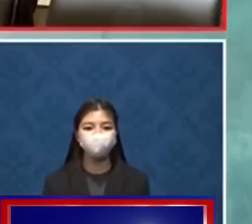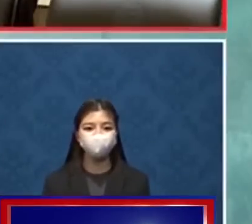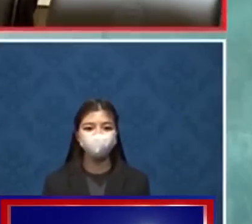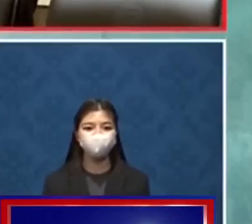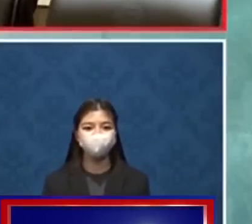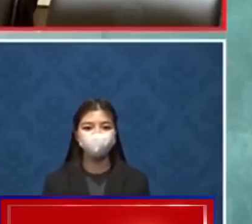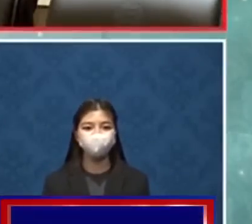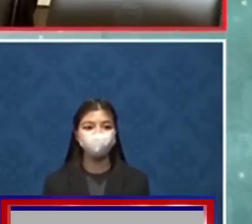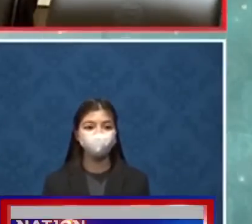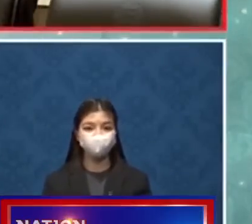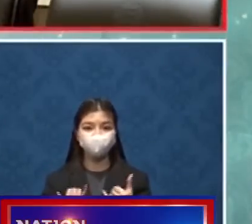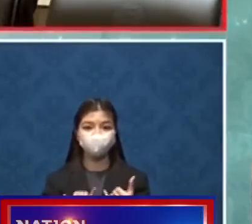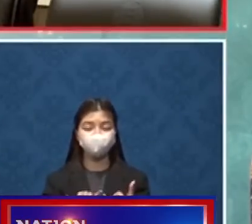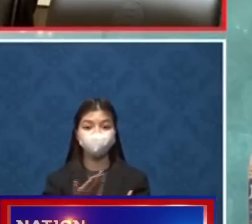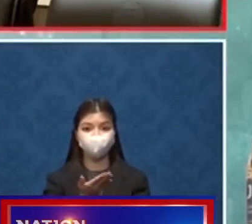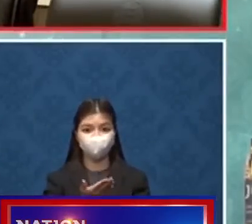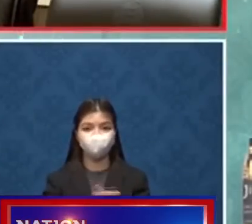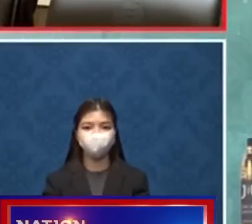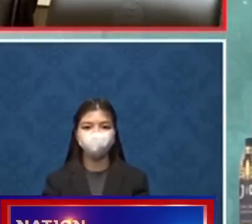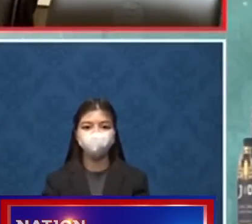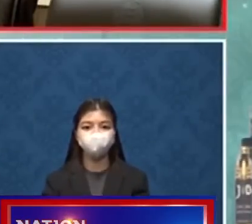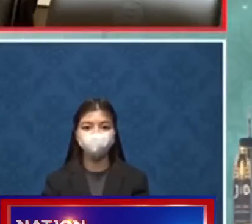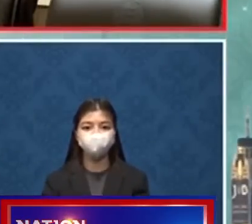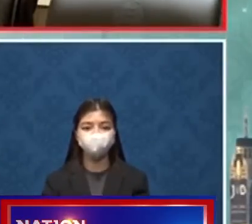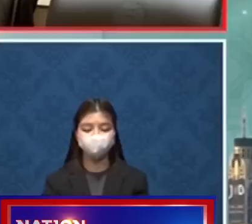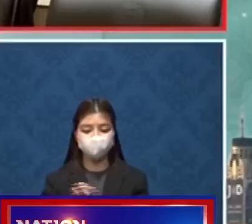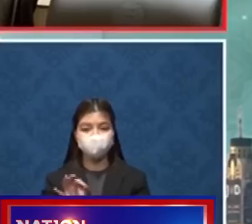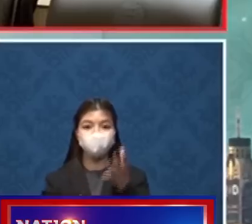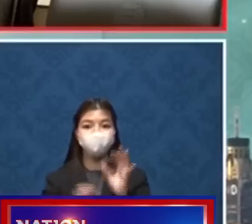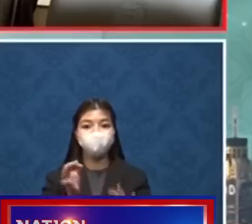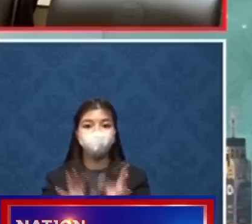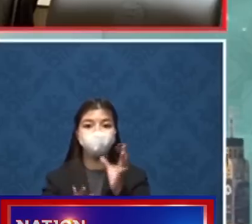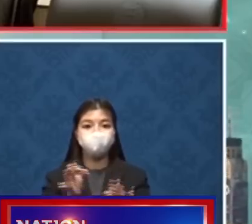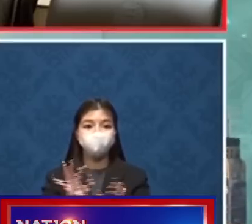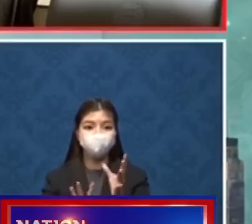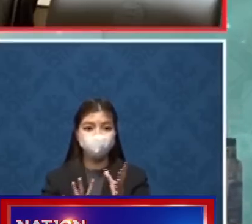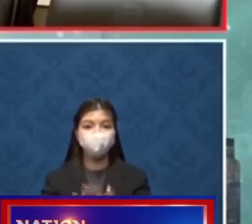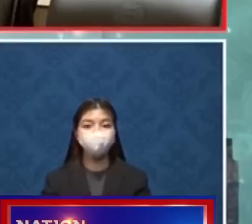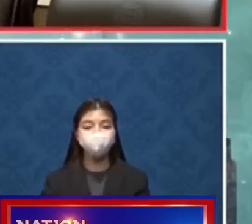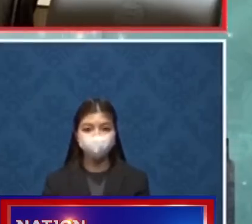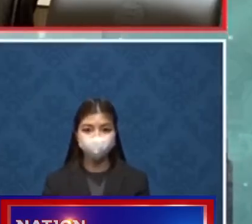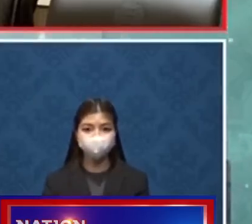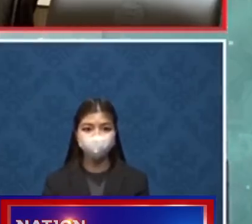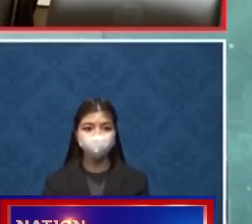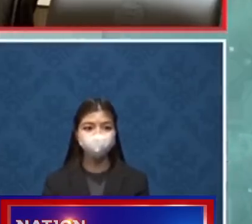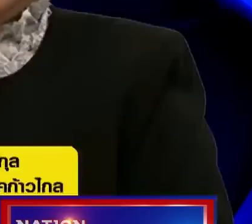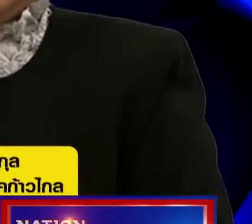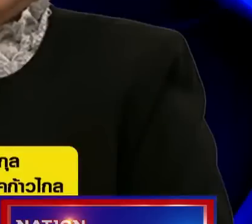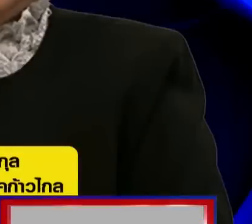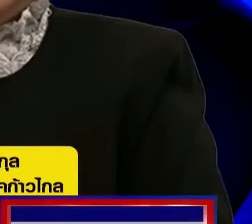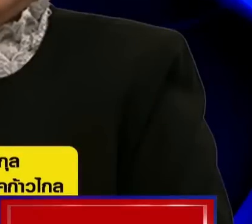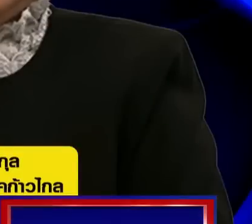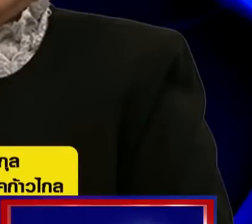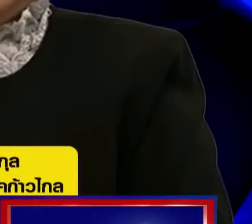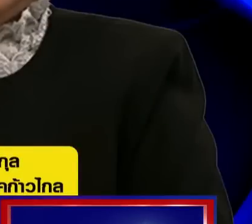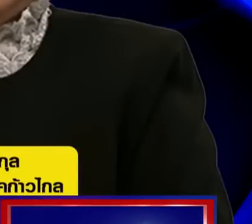พลเอกประยุทธ์นี่แหละบอกว่าตนนะเคยได้ยินพลเอกประยุทธ์ให้สัมภาษณ์ใจความว่าประยุทธ์ลั่นปิดประตูนิรโทษกรร